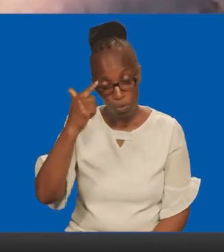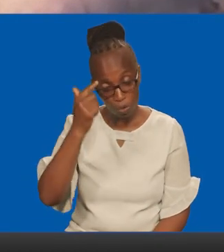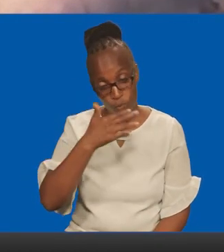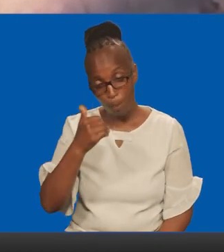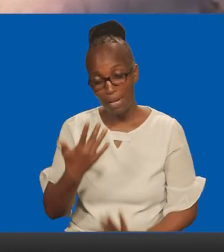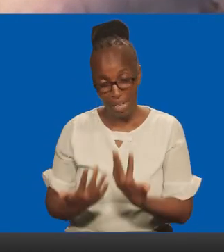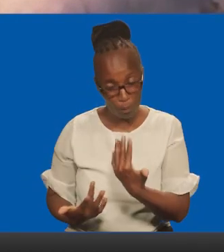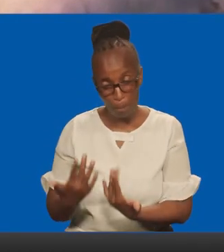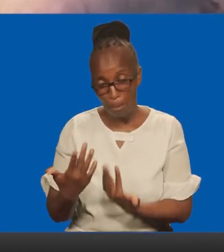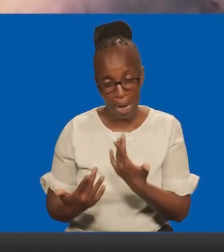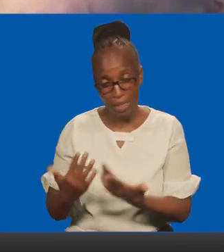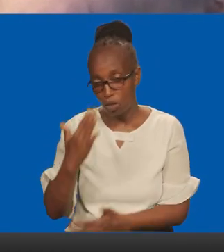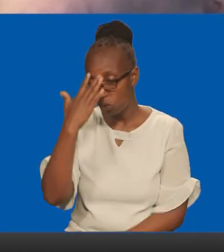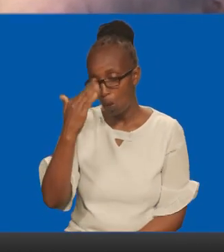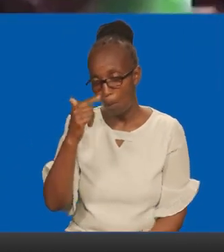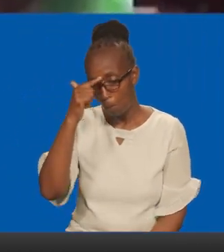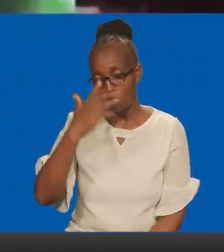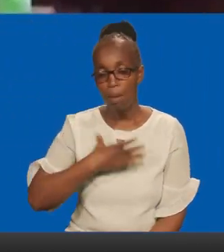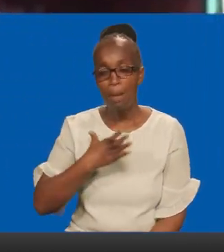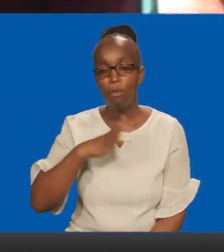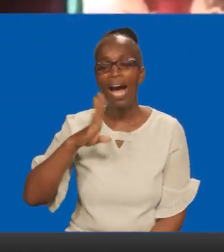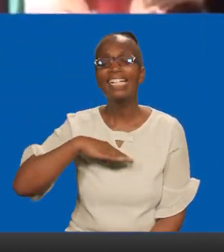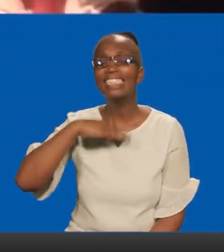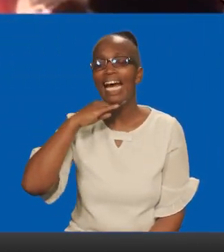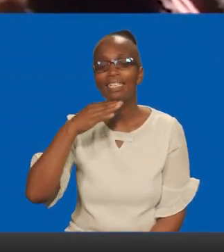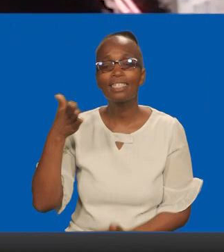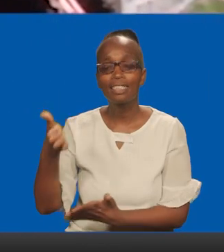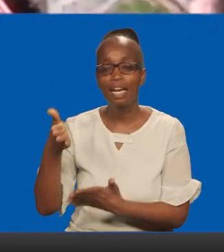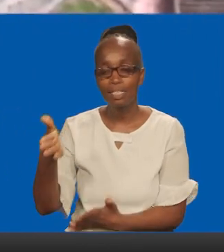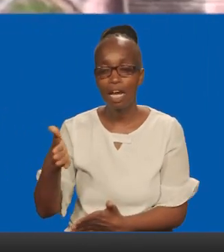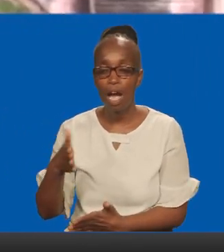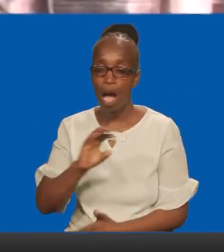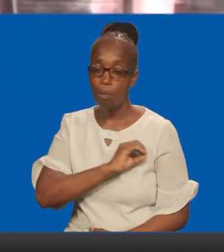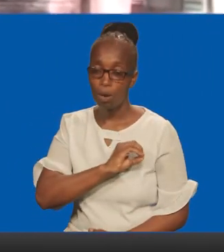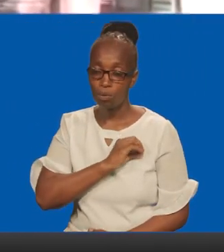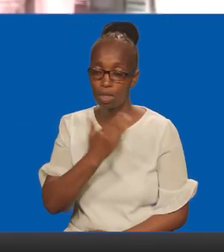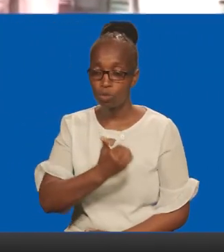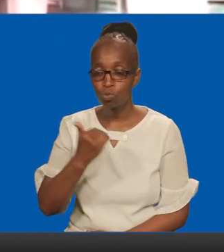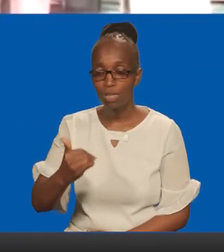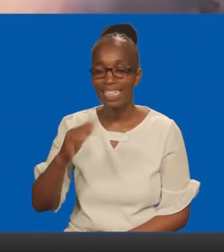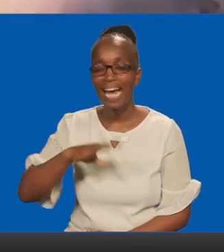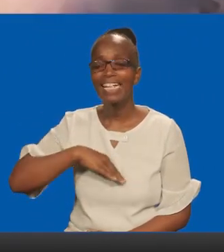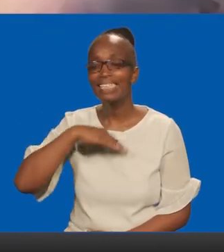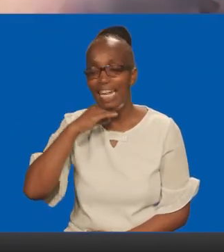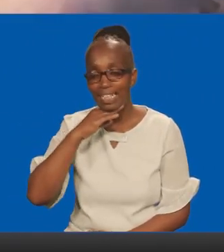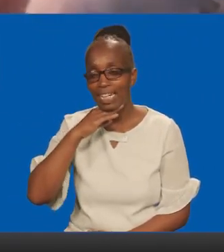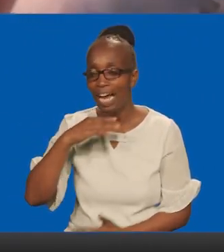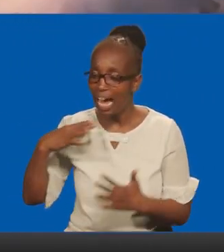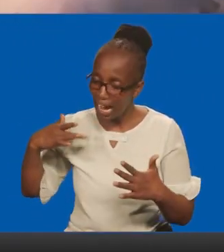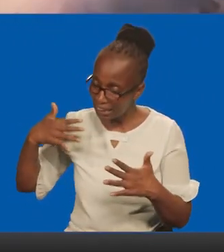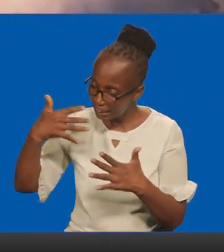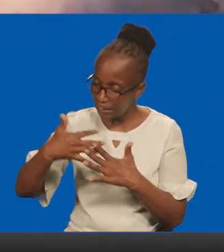Tukaamua kuichoma, kuchukua sheria mkononi juu. Sasa watu wamechoka, watu wanakufa, tutaendelea kufa mpaka lini? Watoto